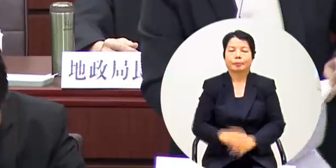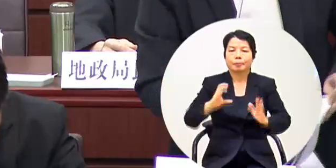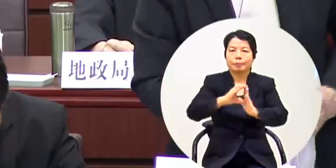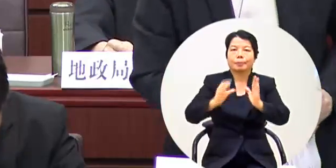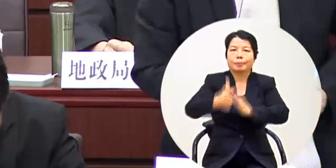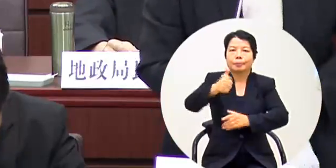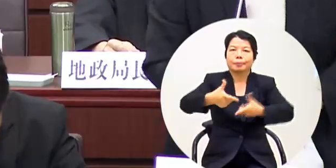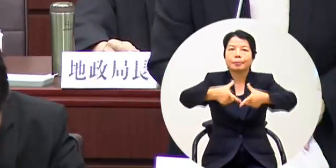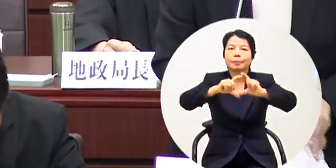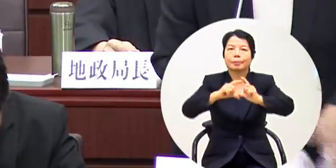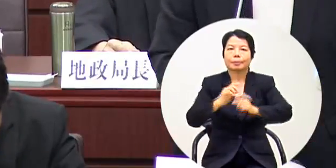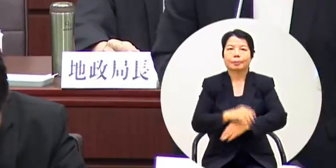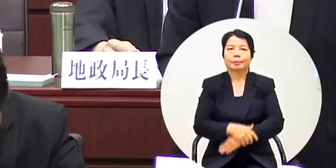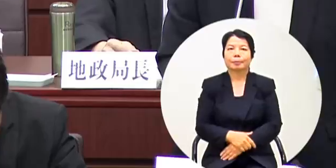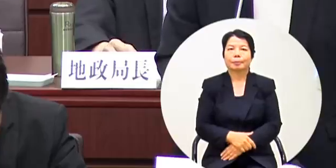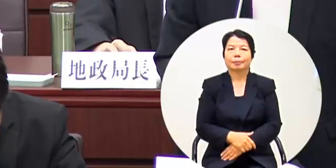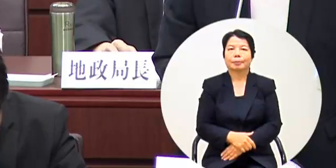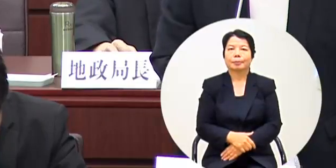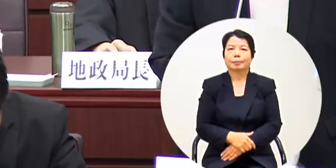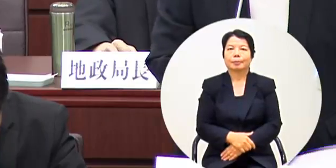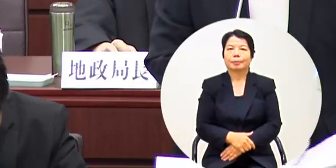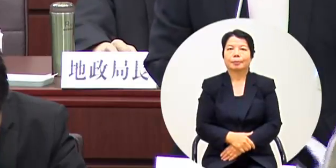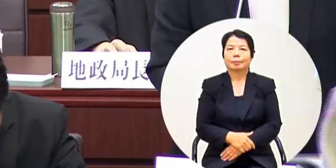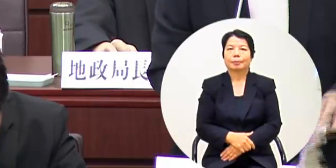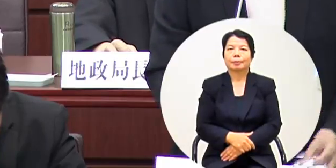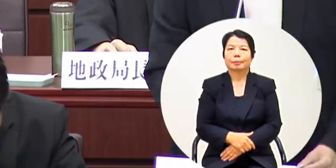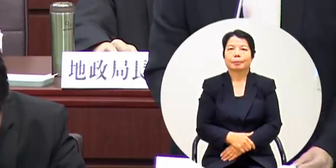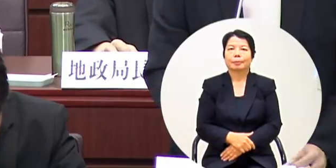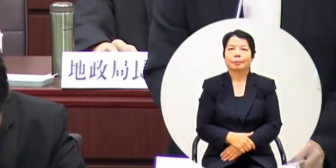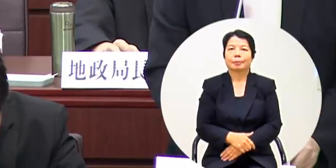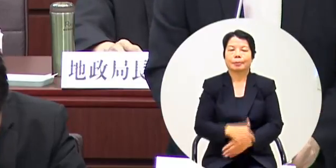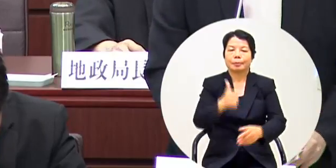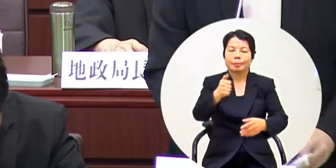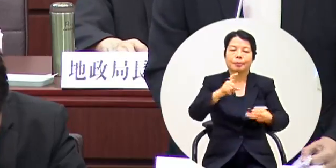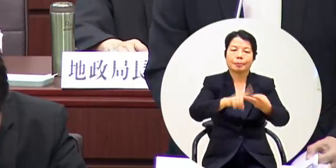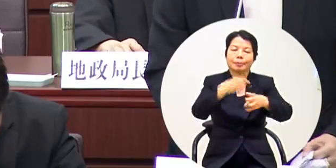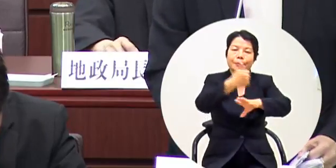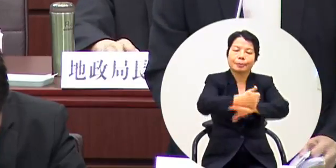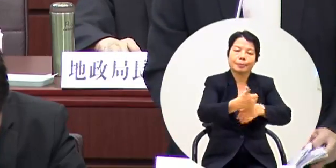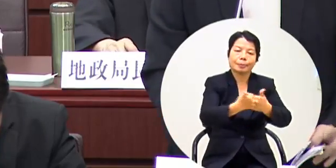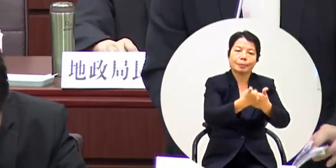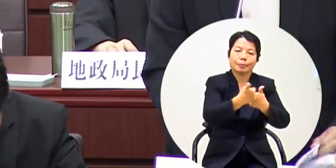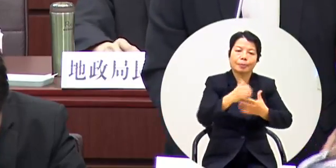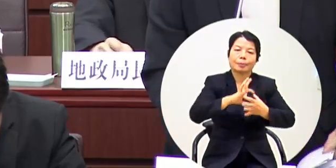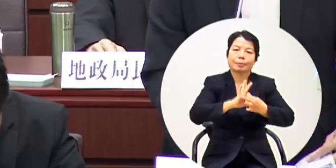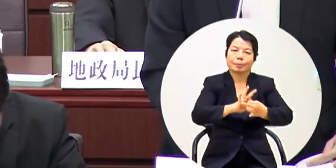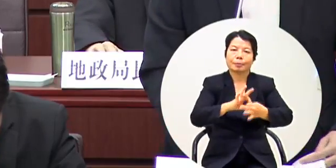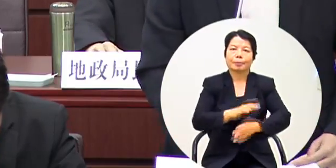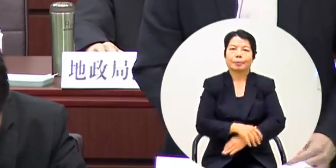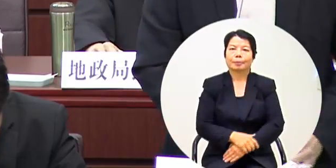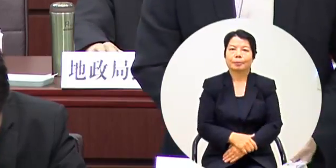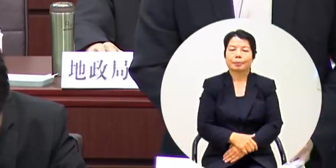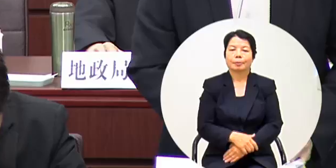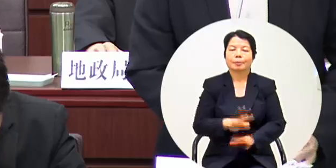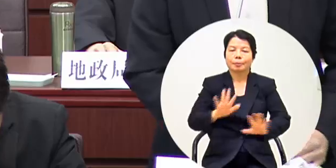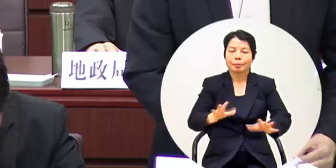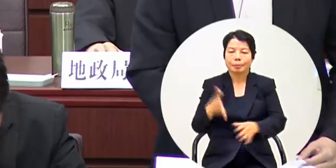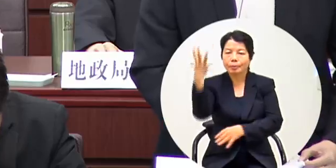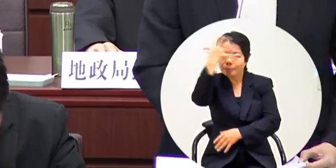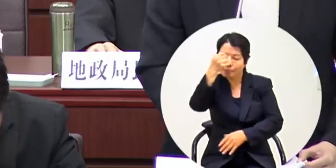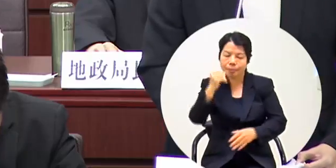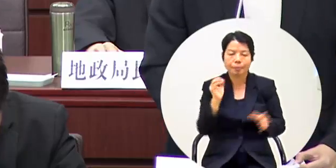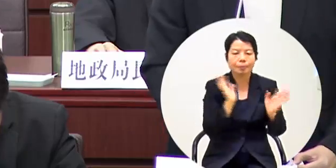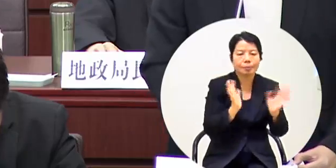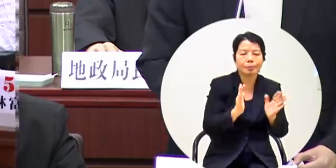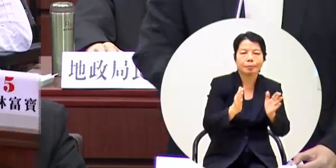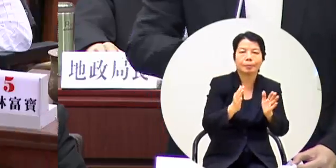谢主席，谢谢议员的关心哈。的确，代间融合的方向是我们现在希望